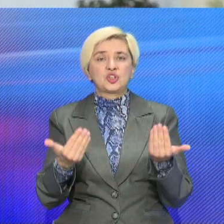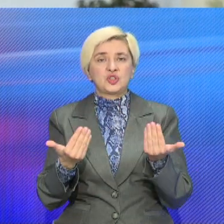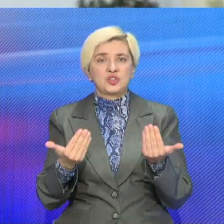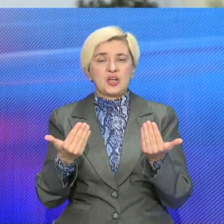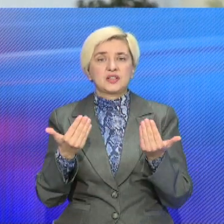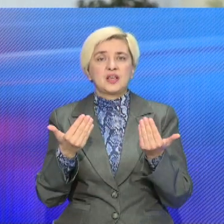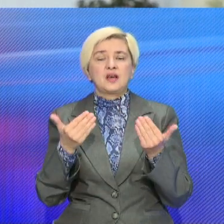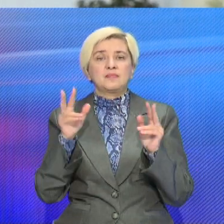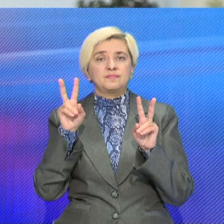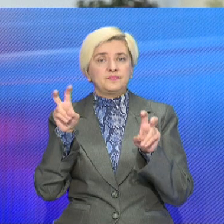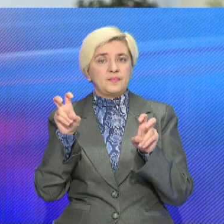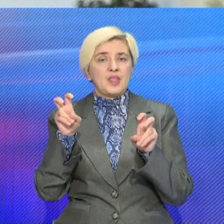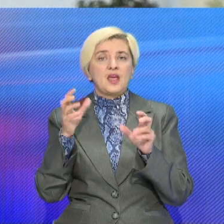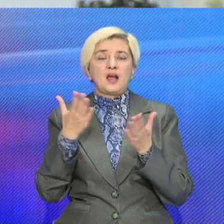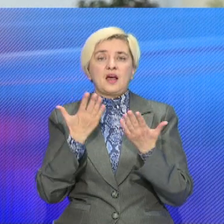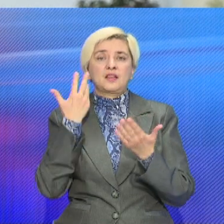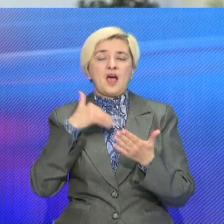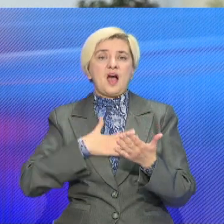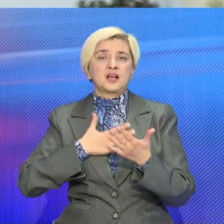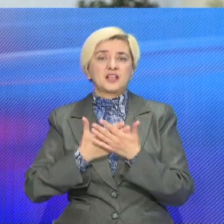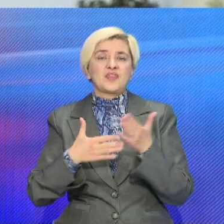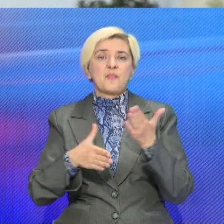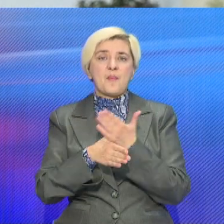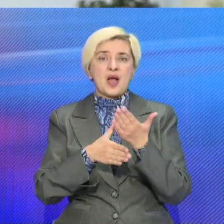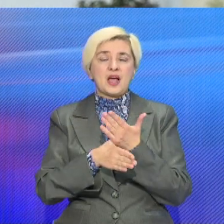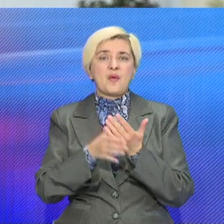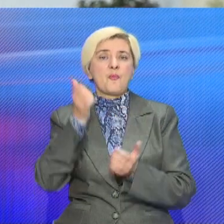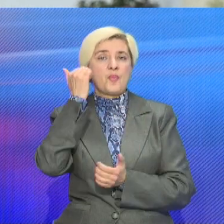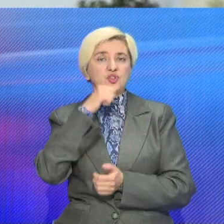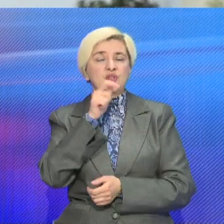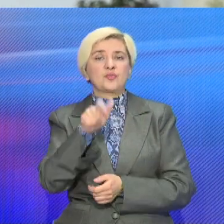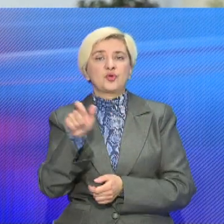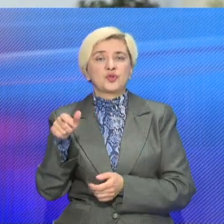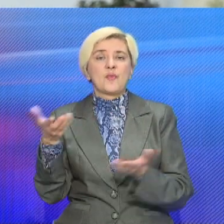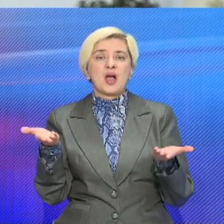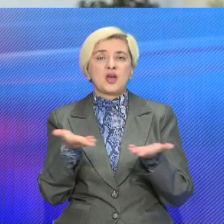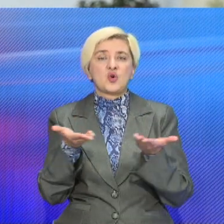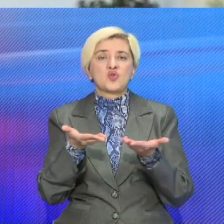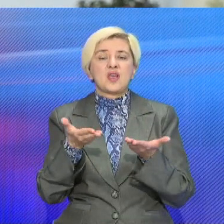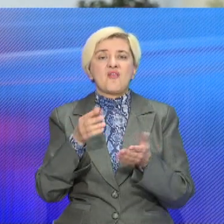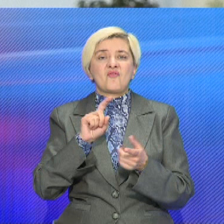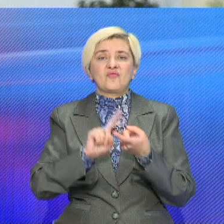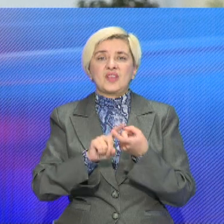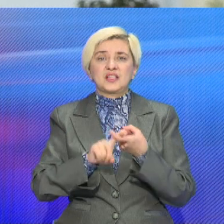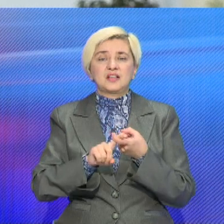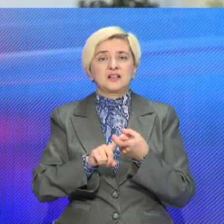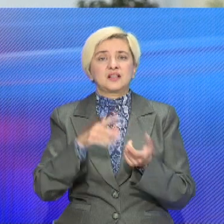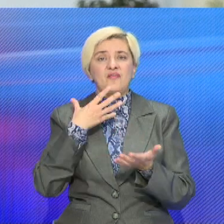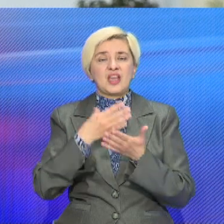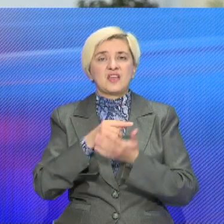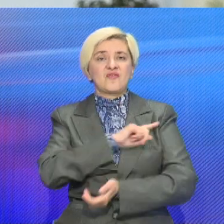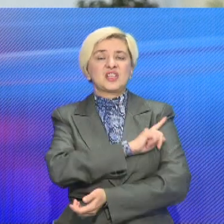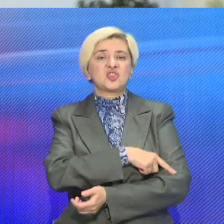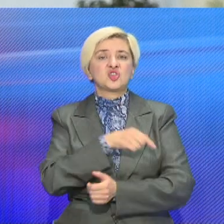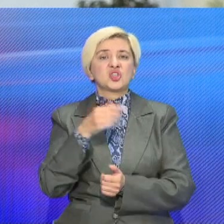мы активно очень помогаем нашим пожилым людям, которые в меру своих физических уже способностей